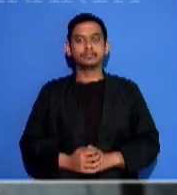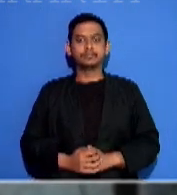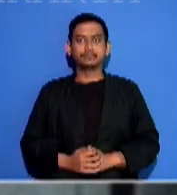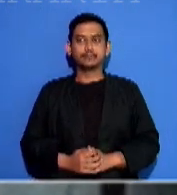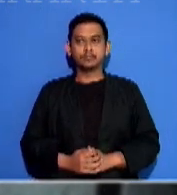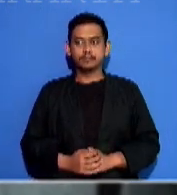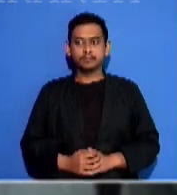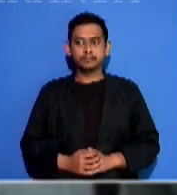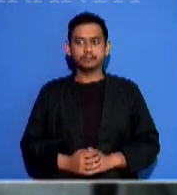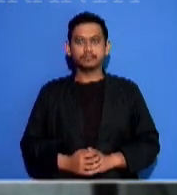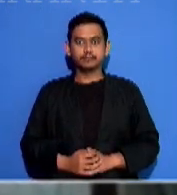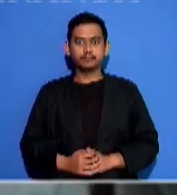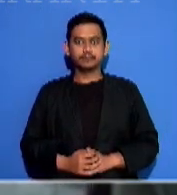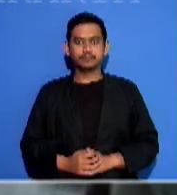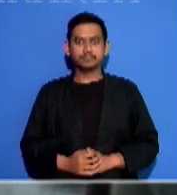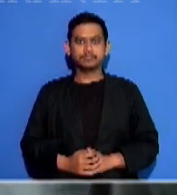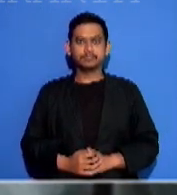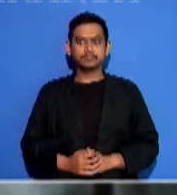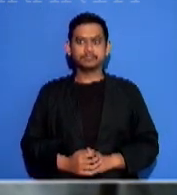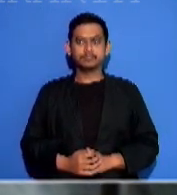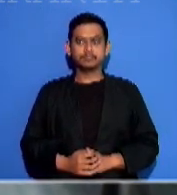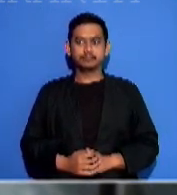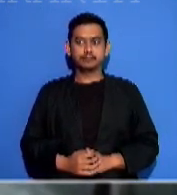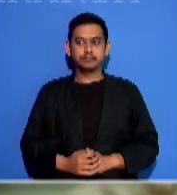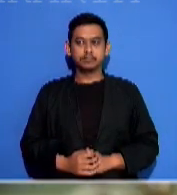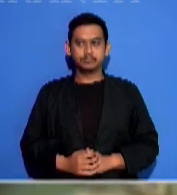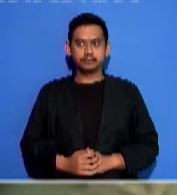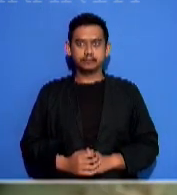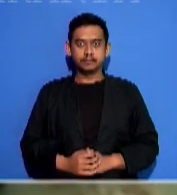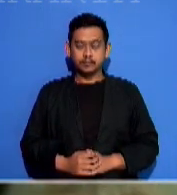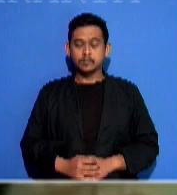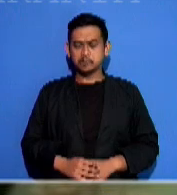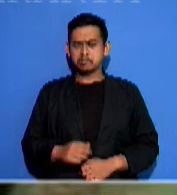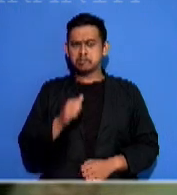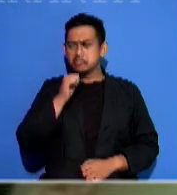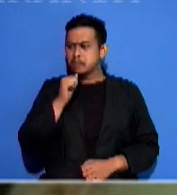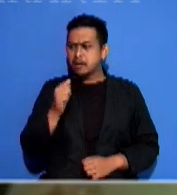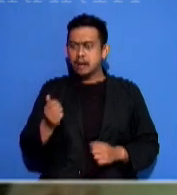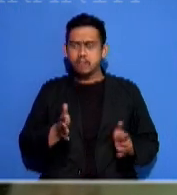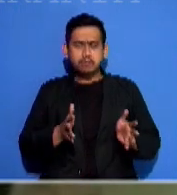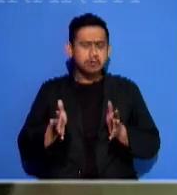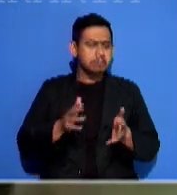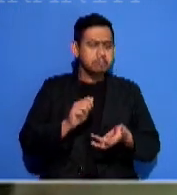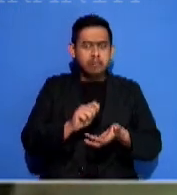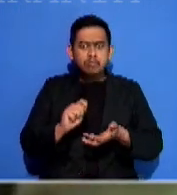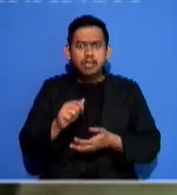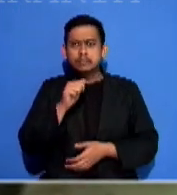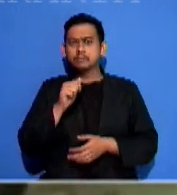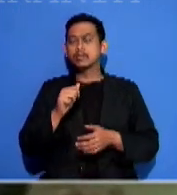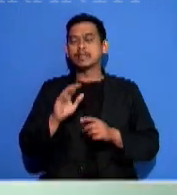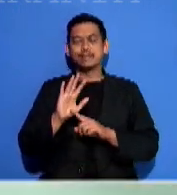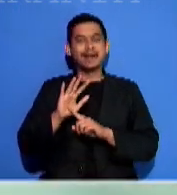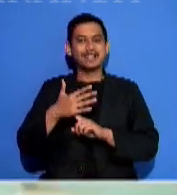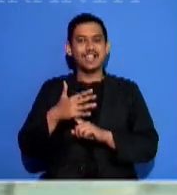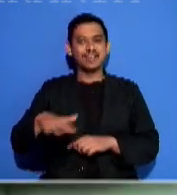Bantul ingkang ngolah woh-wohan lan janganan dados ekoenzim. Ekoenzim menika mujudaken cairan ingkang migunani lan